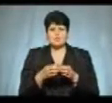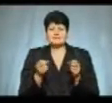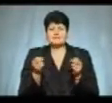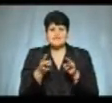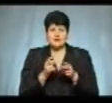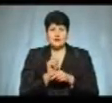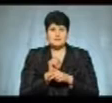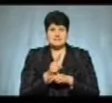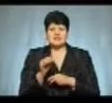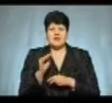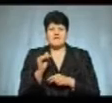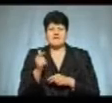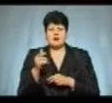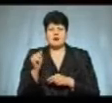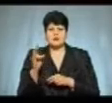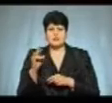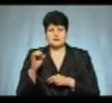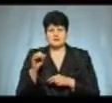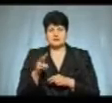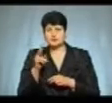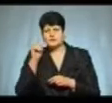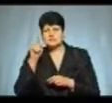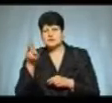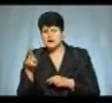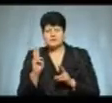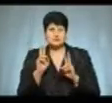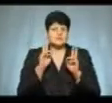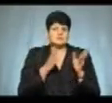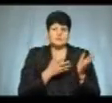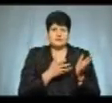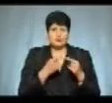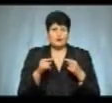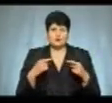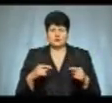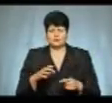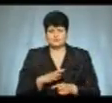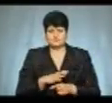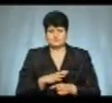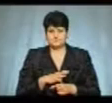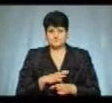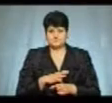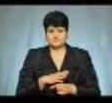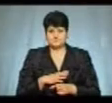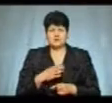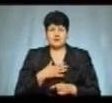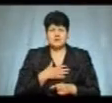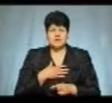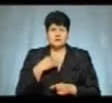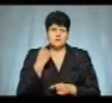в Афганістані. Ну, дехто знав, дехто не знав, по-різному. Я